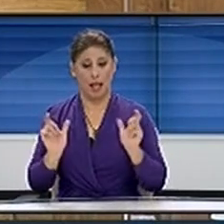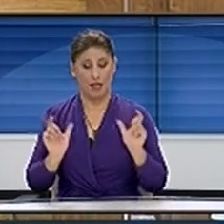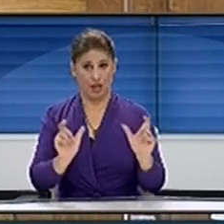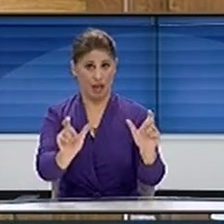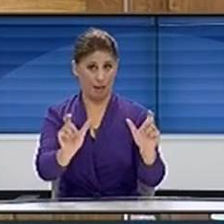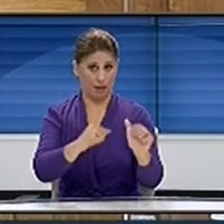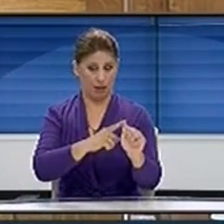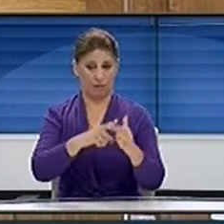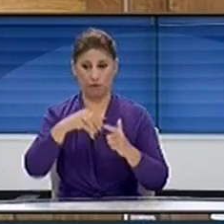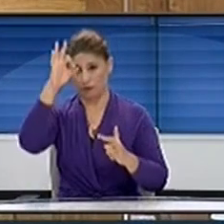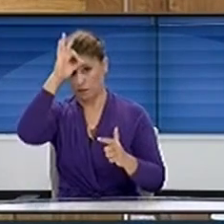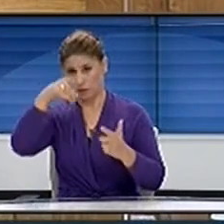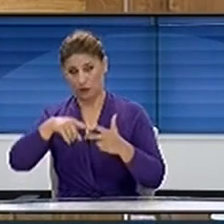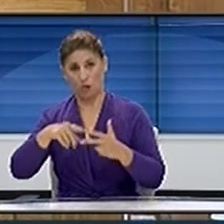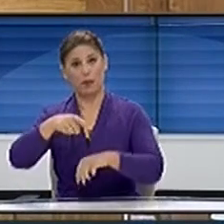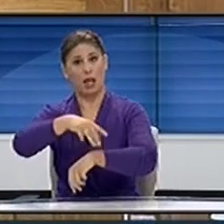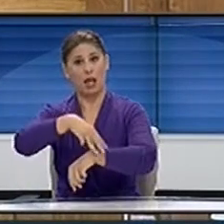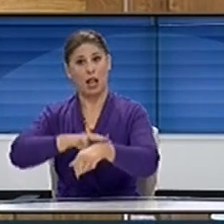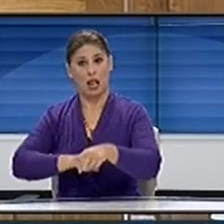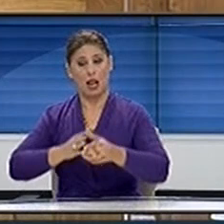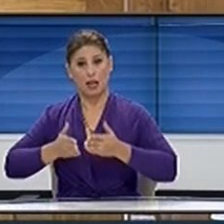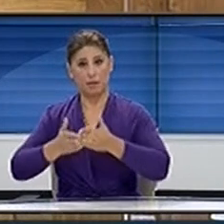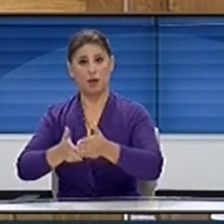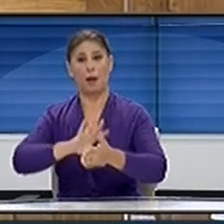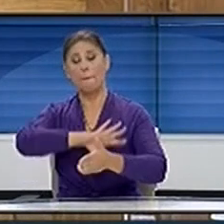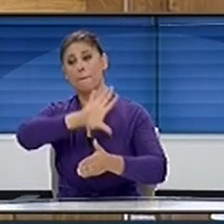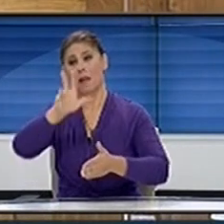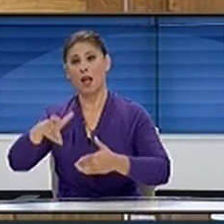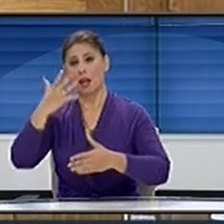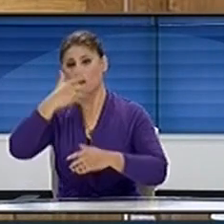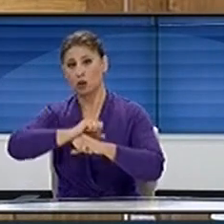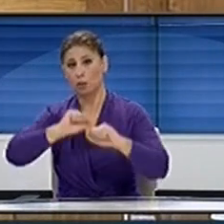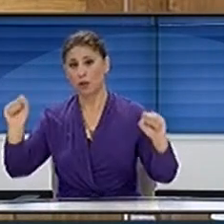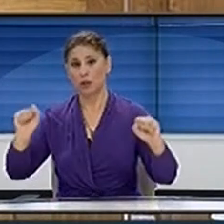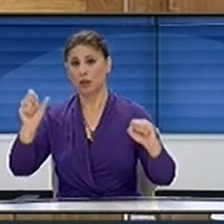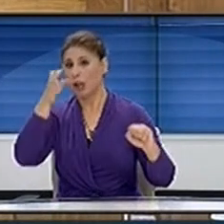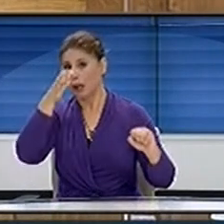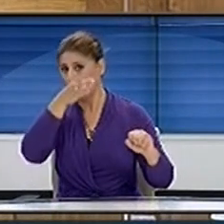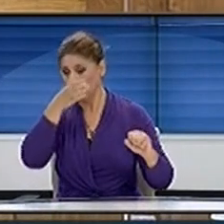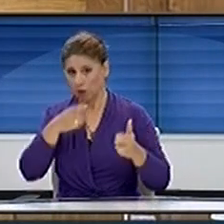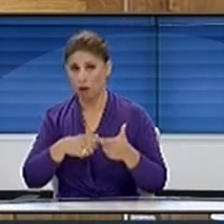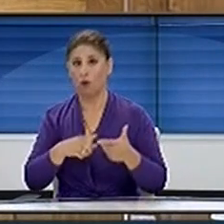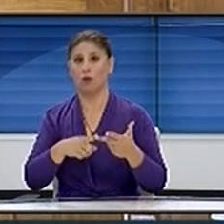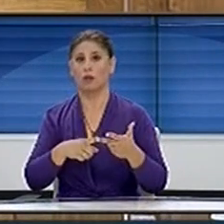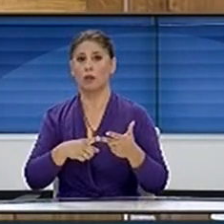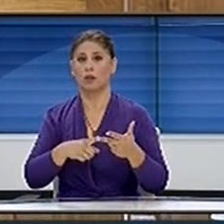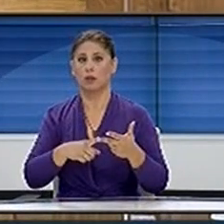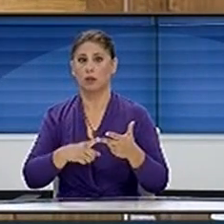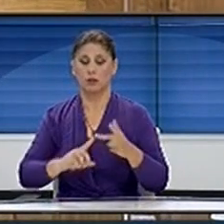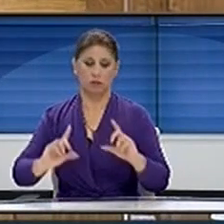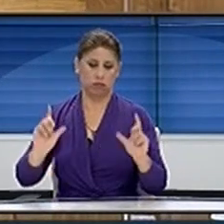Άμυνα, τη δράση της αστυνομίας, του λιμενικού, μέχρι την τρομοκρατία, τη δίωξη ναρκωτικών, τις